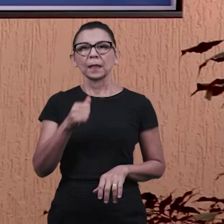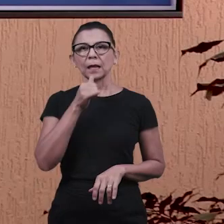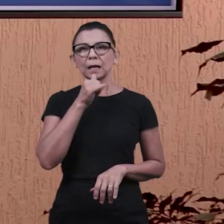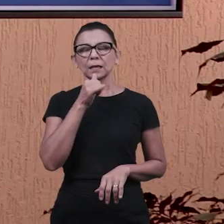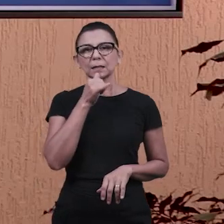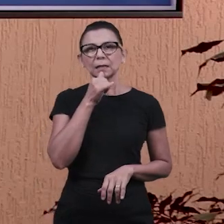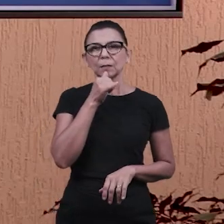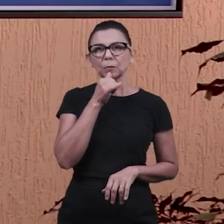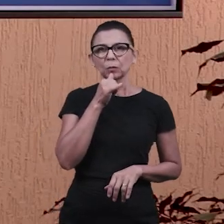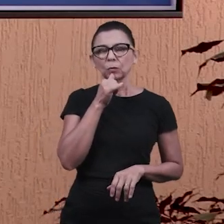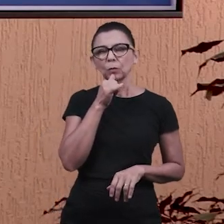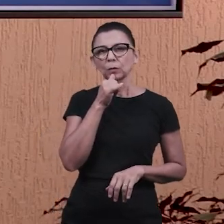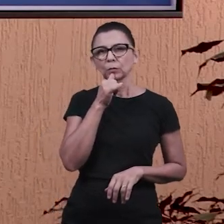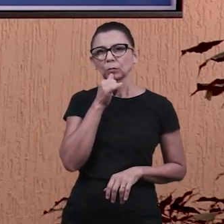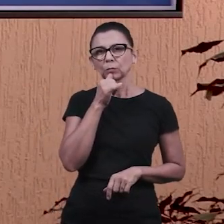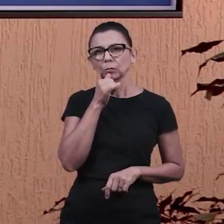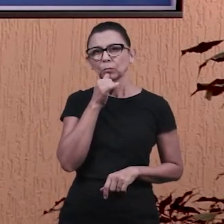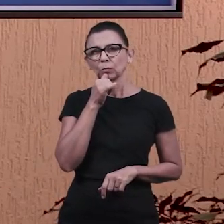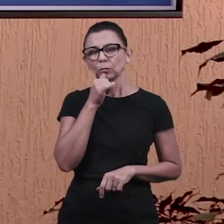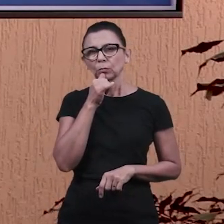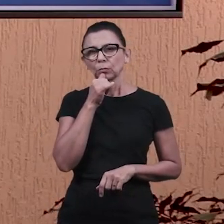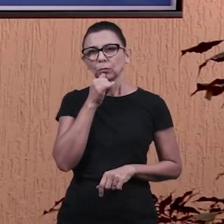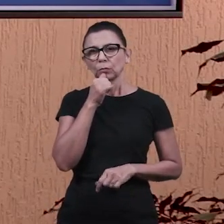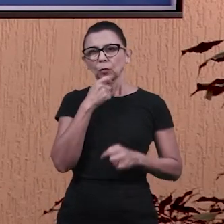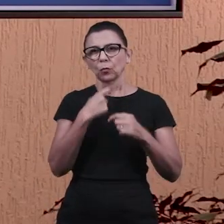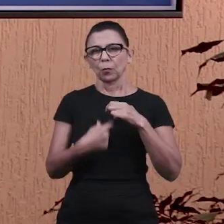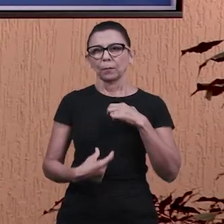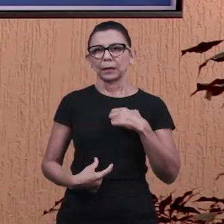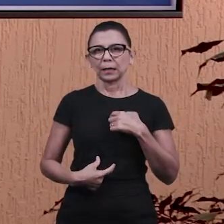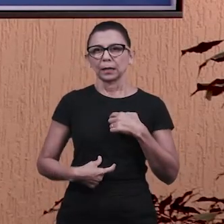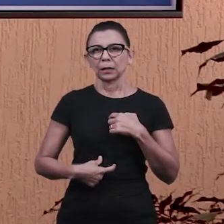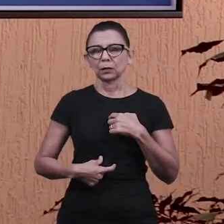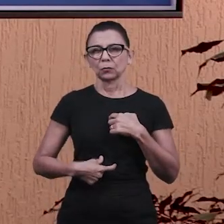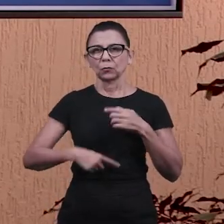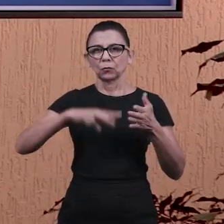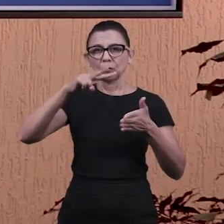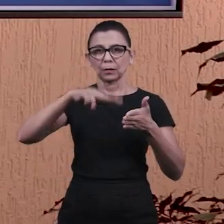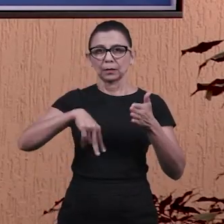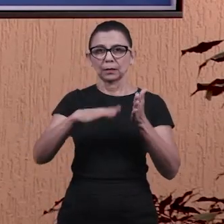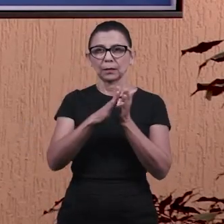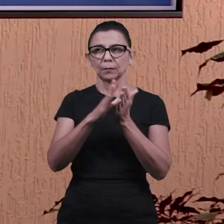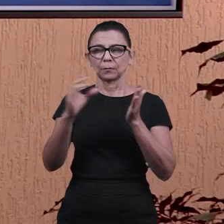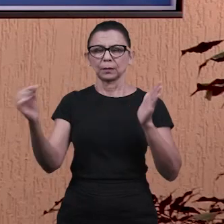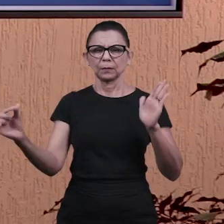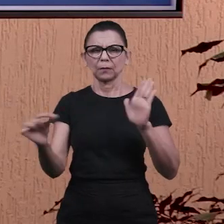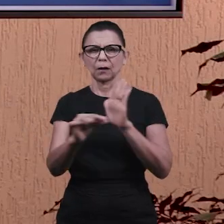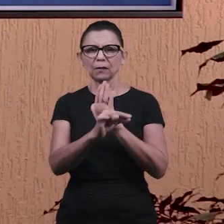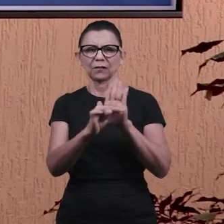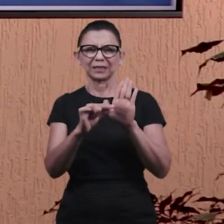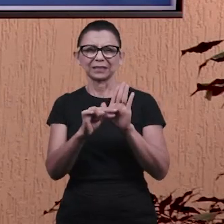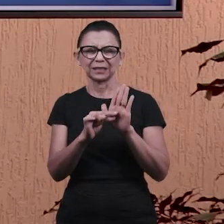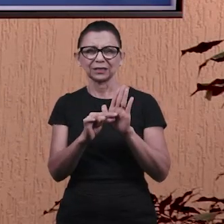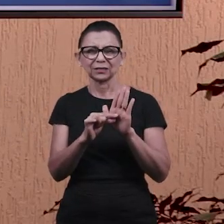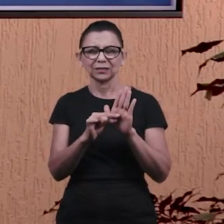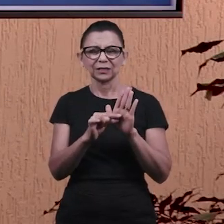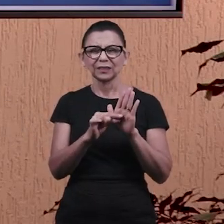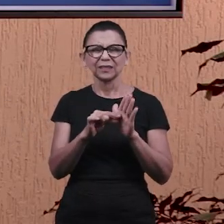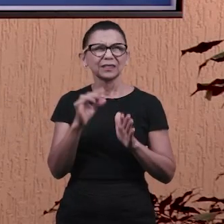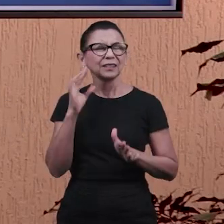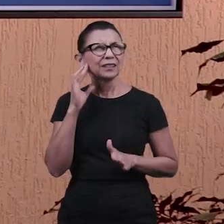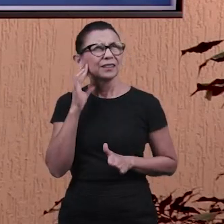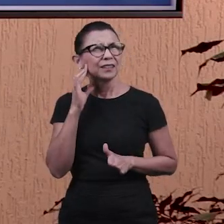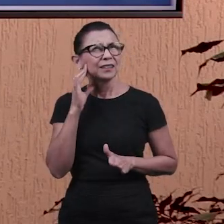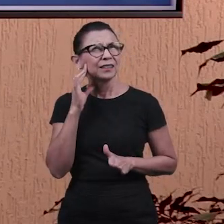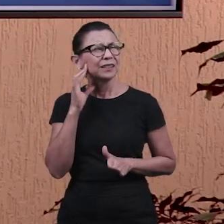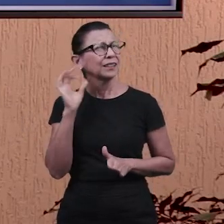répéter le verset à l'enfant. Il faut aider à trouver dans la Bible, mais cette répétition, parce